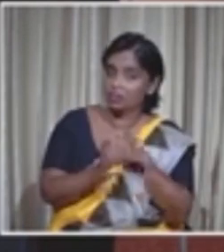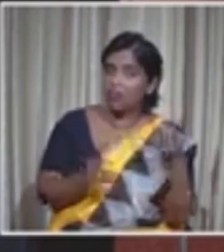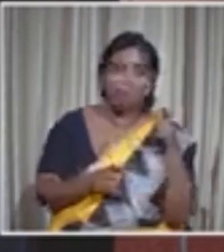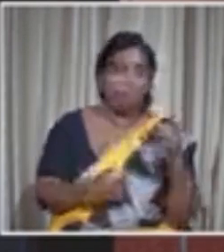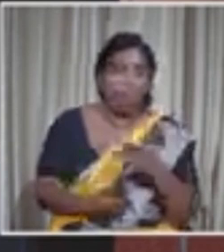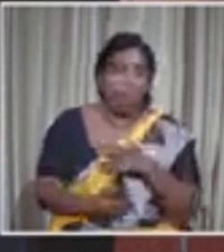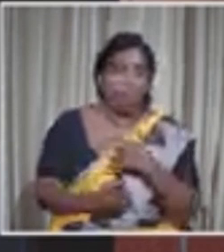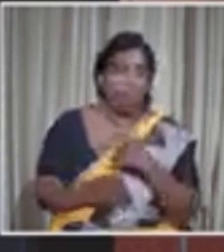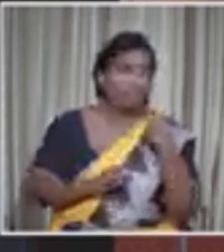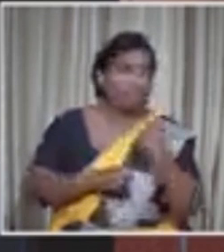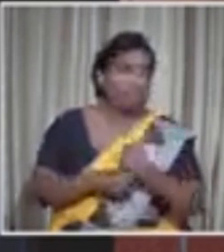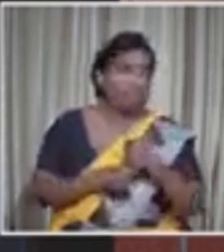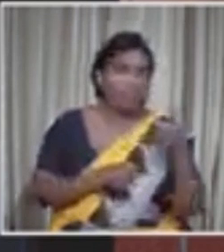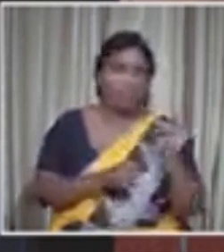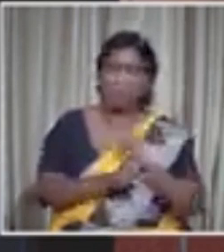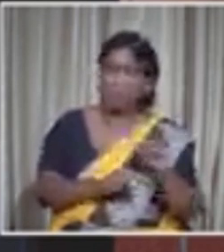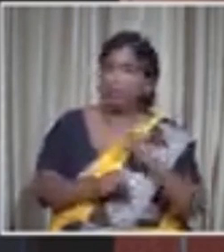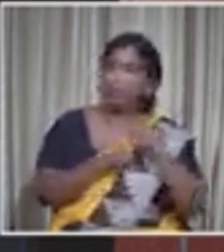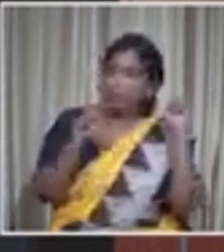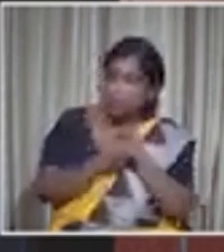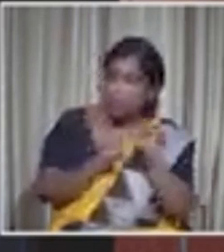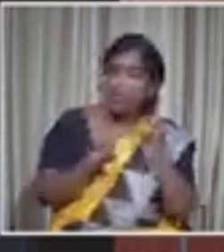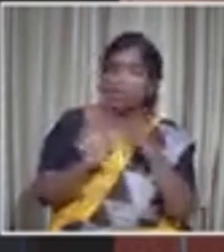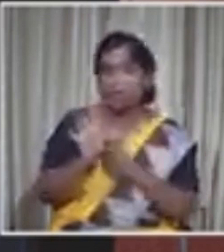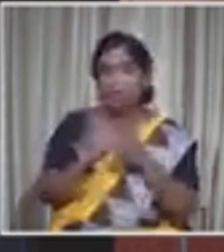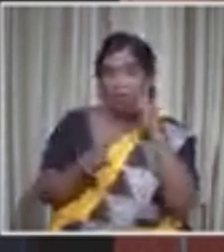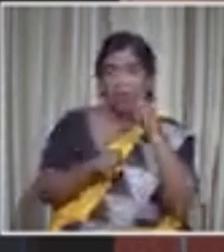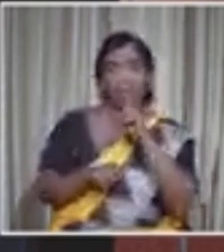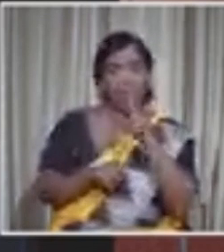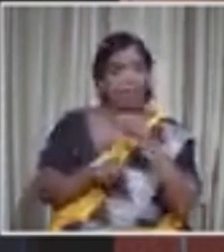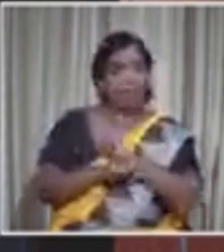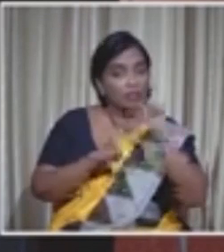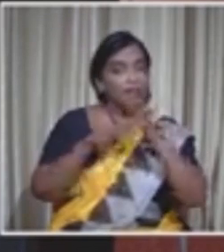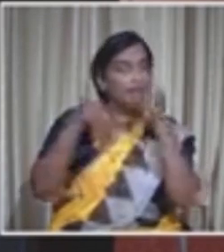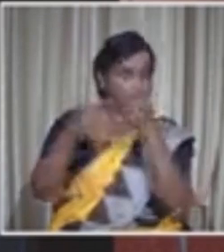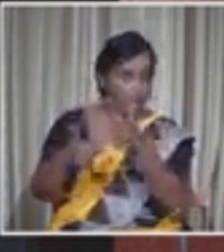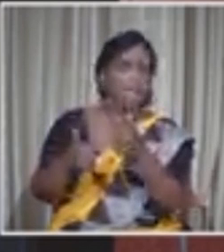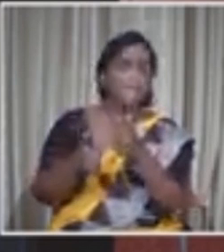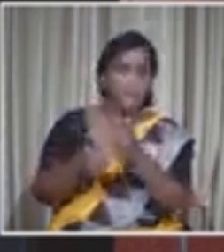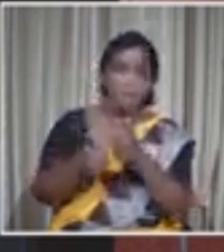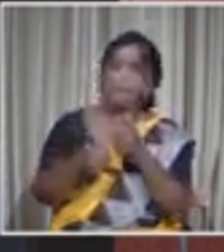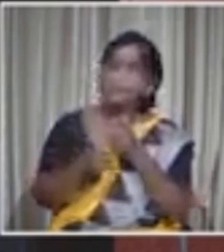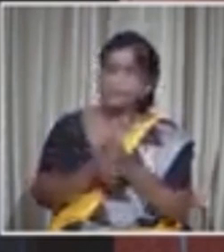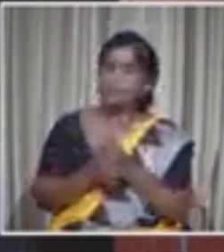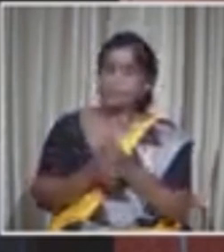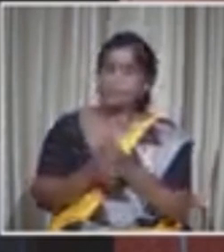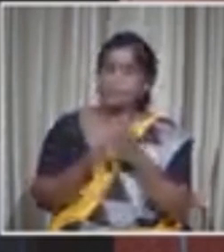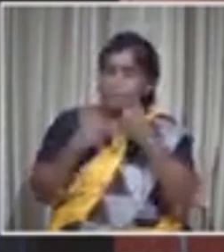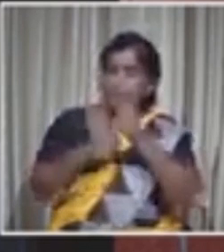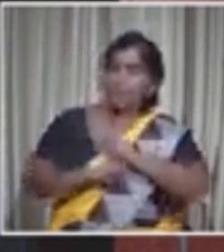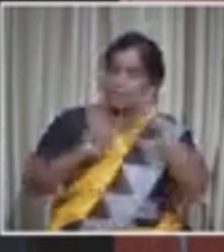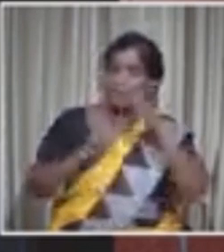இளைஞர்கள் யுவதிகளிடம் நான் கேட்கிறேன், நீங்கள் போராடுவது ஒரு நியாயம், நீங்கள் உங்களுடைய தர்மத்துக்காக போராடுகிறீர்கள், உங்களுடைய தாய் நாட்டுக்காக நீங்கள்